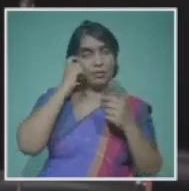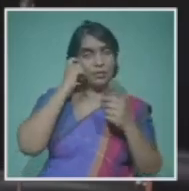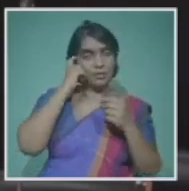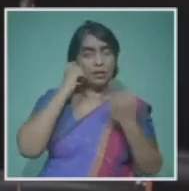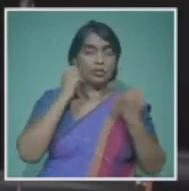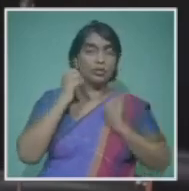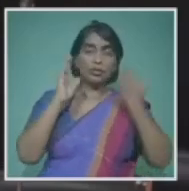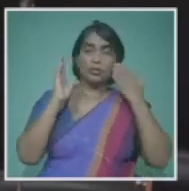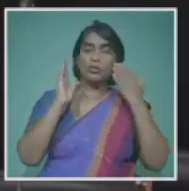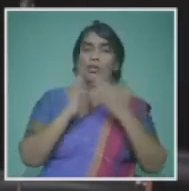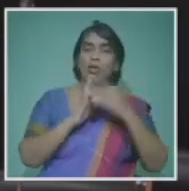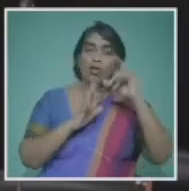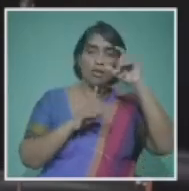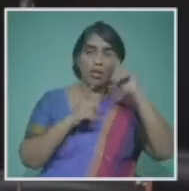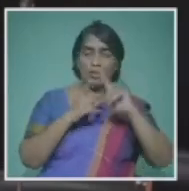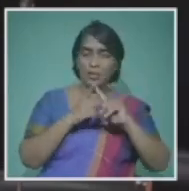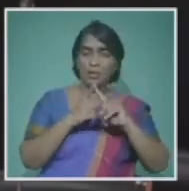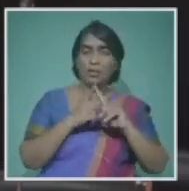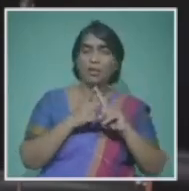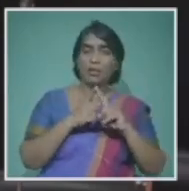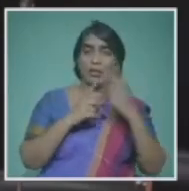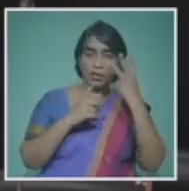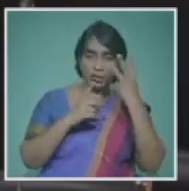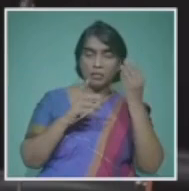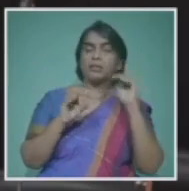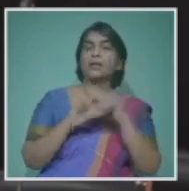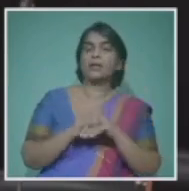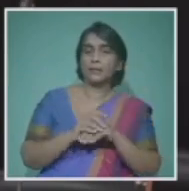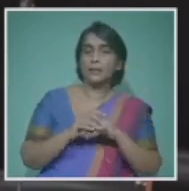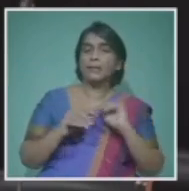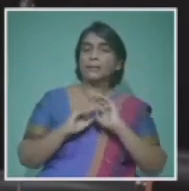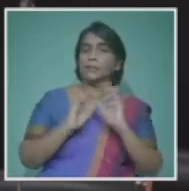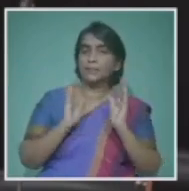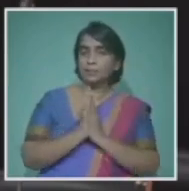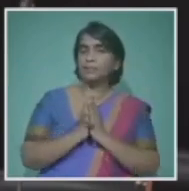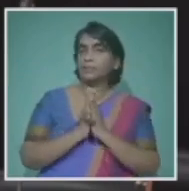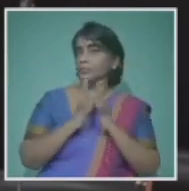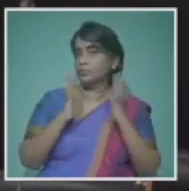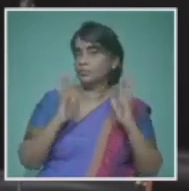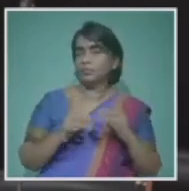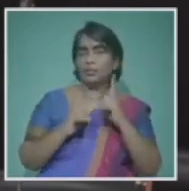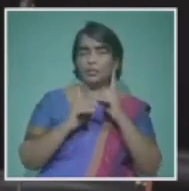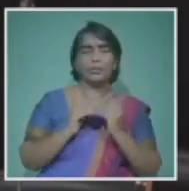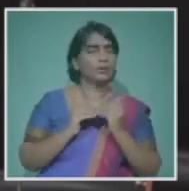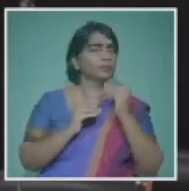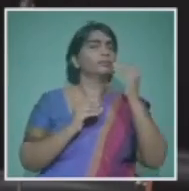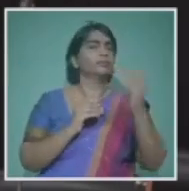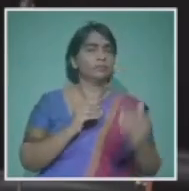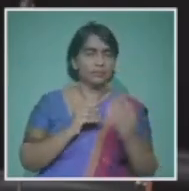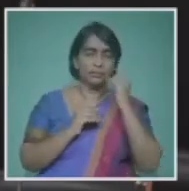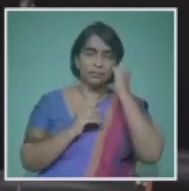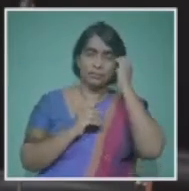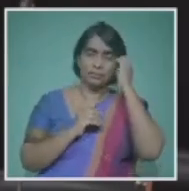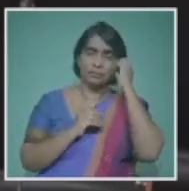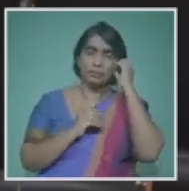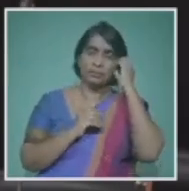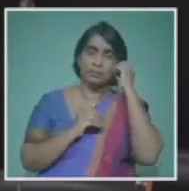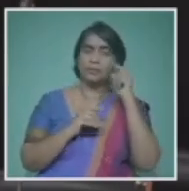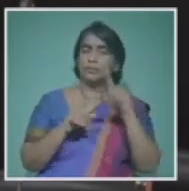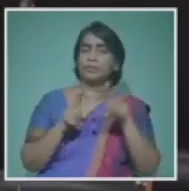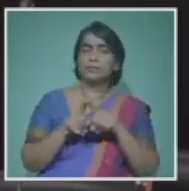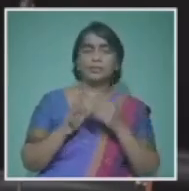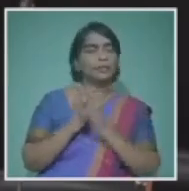විද්‍යාව පිළිබඳ. කොළඹ එකක් තියෙන, තව තුනක් ගෙනෙනවා. ඉතින් මේ විශාල එක පිම්මක් අපි අරගන්නේ. ඒකම